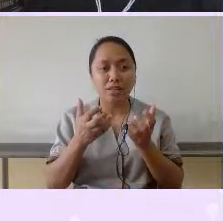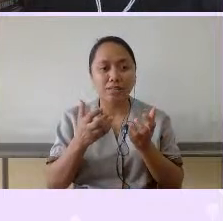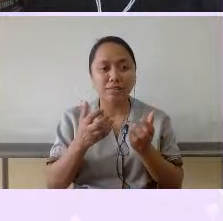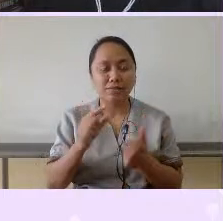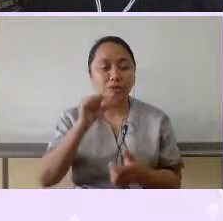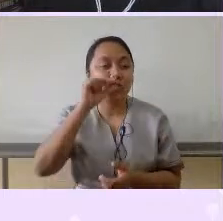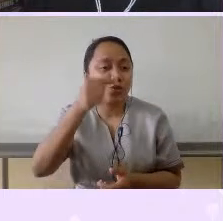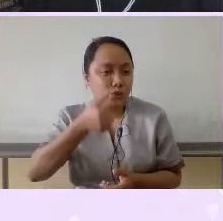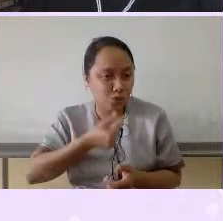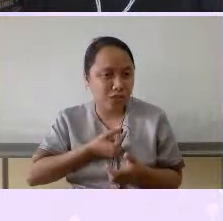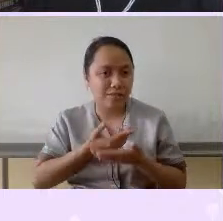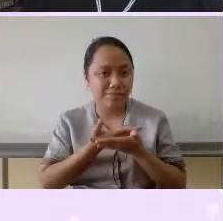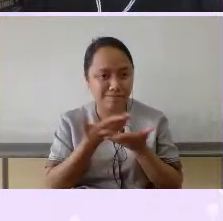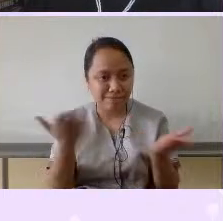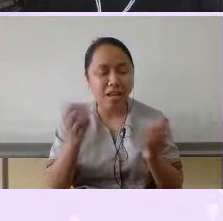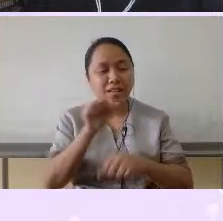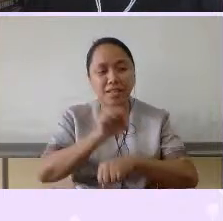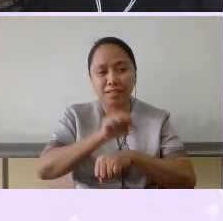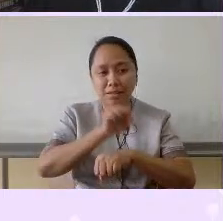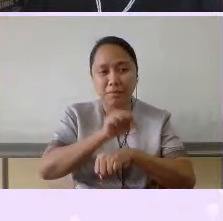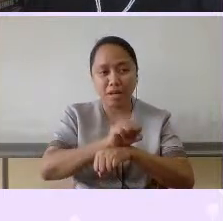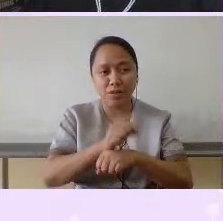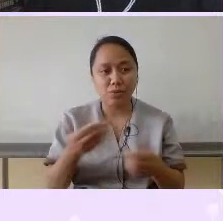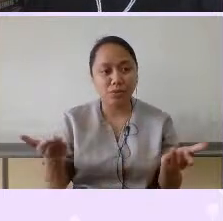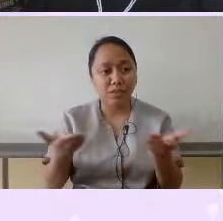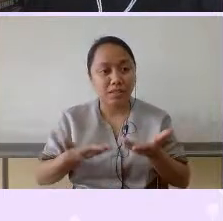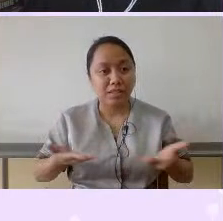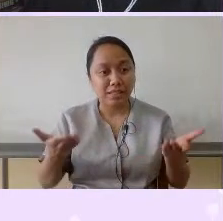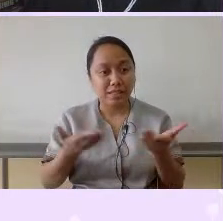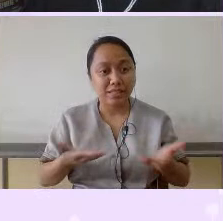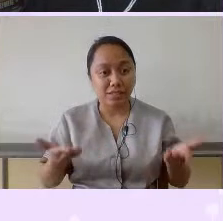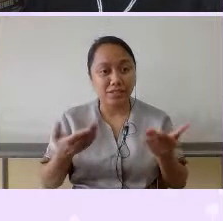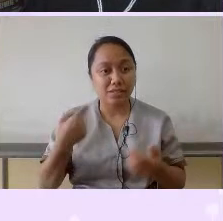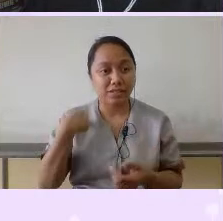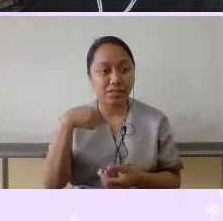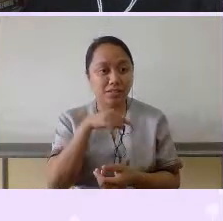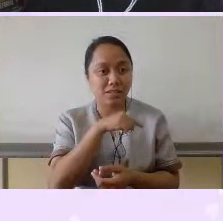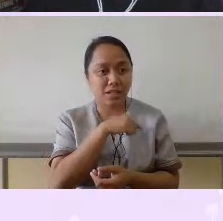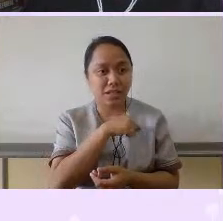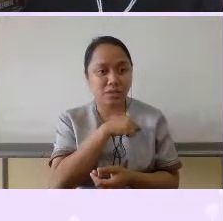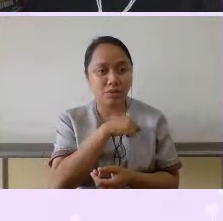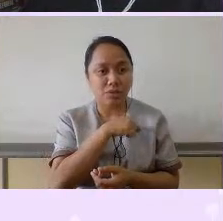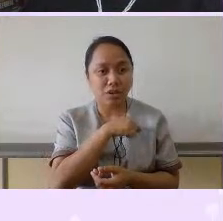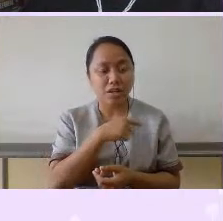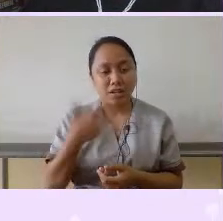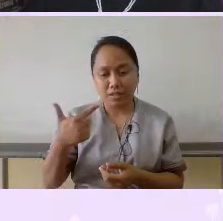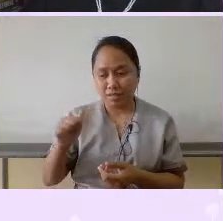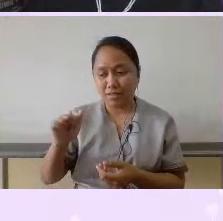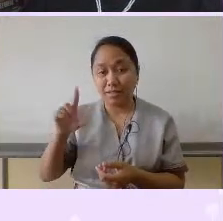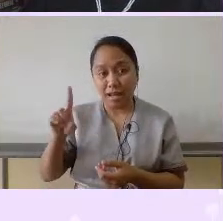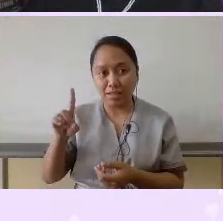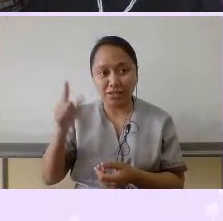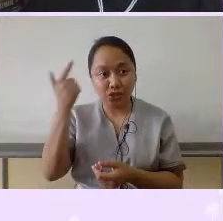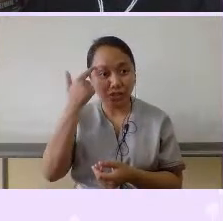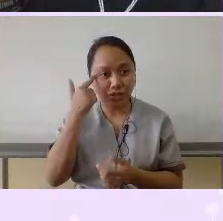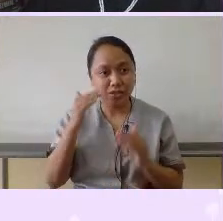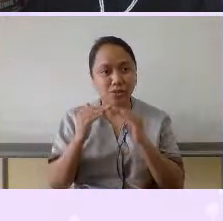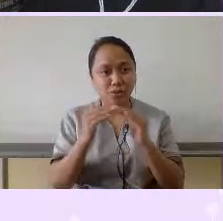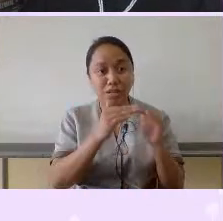natin. Nagtatrabaho dito sa DA ang ating mga God focal persons. Sa lahat po ng